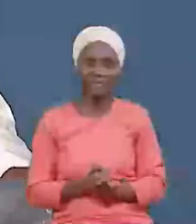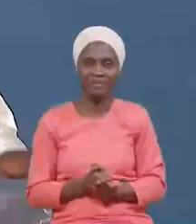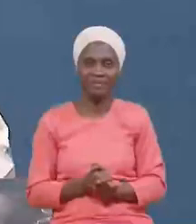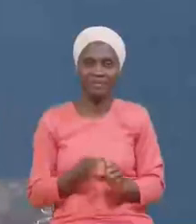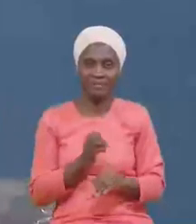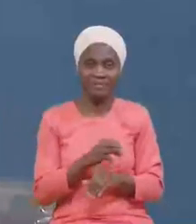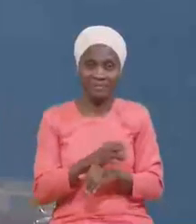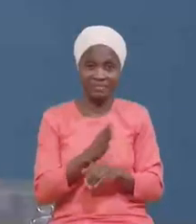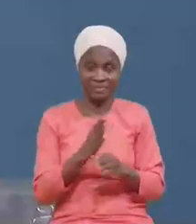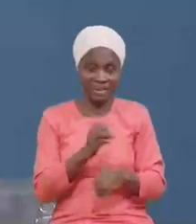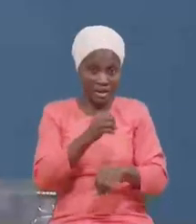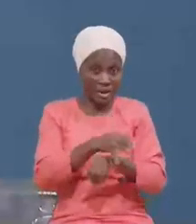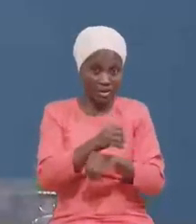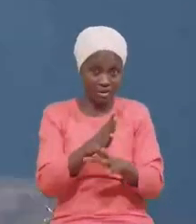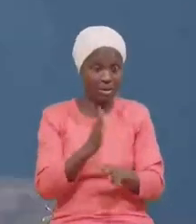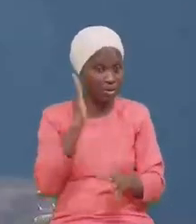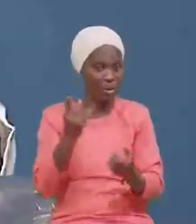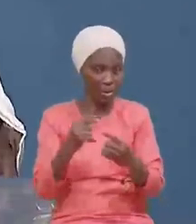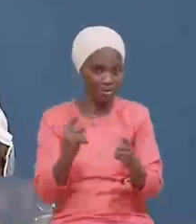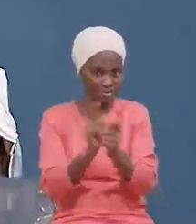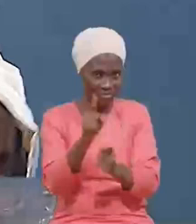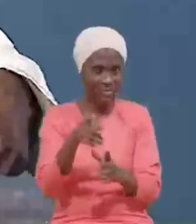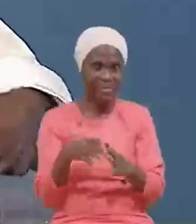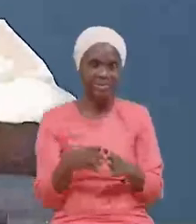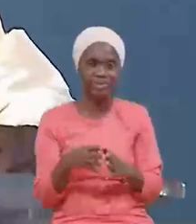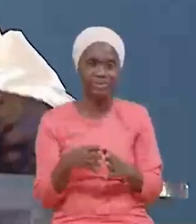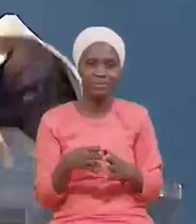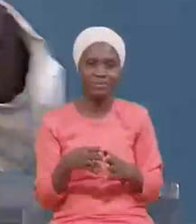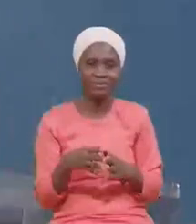Les conseillers vont venir à vous.